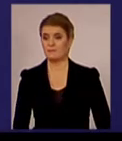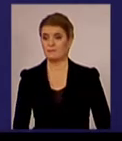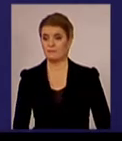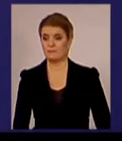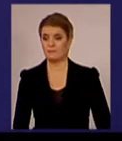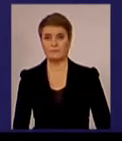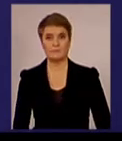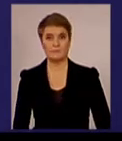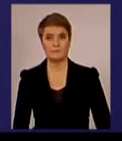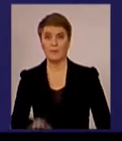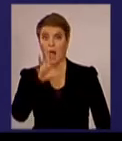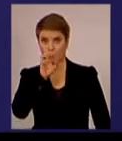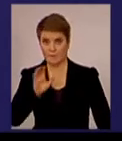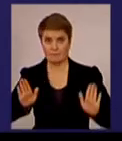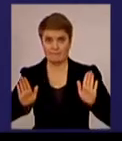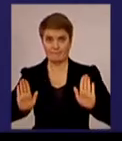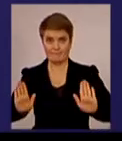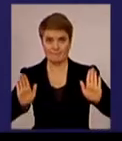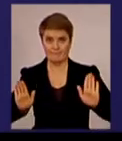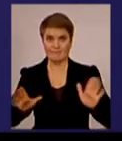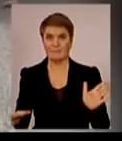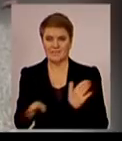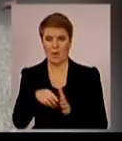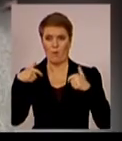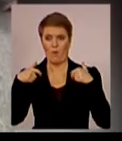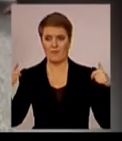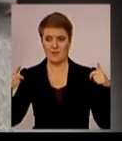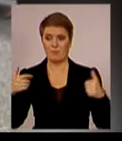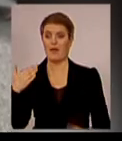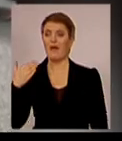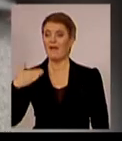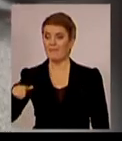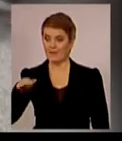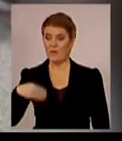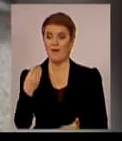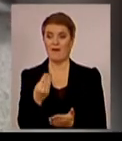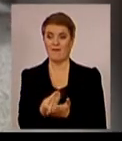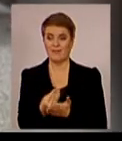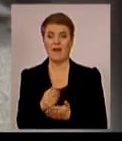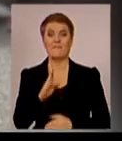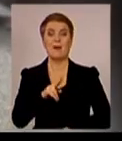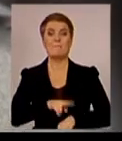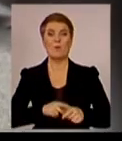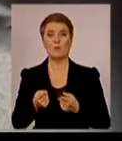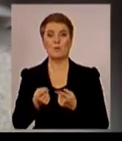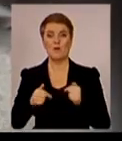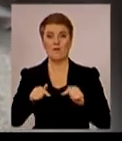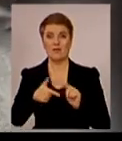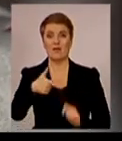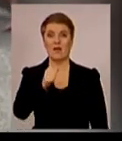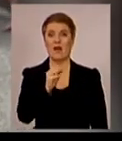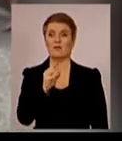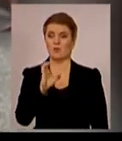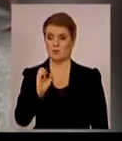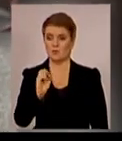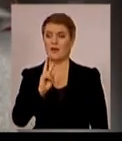пес відтиснувся від підлоги разом з офіцерами. Відео виклали на фейсбук-сторінку поліцейського відділку в місті Галфшорсі.